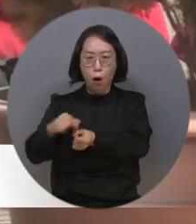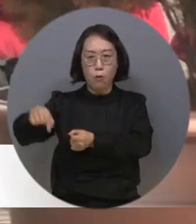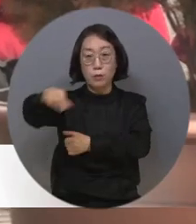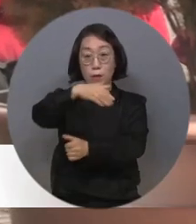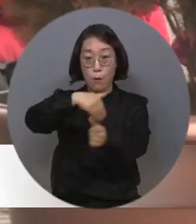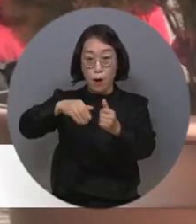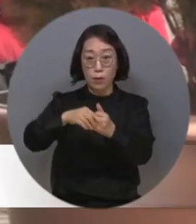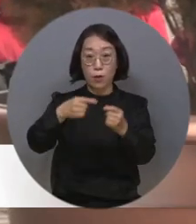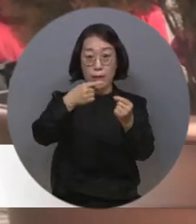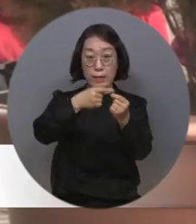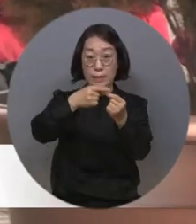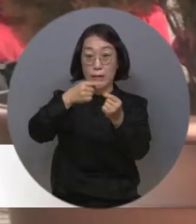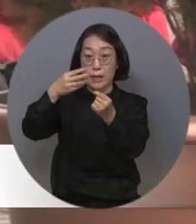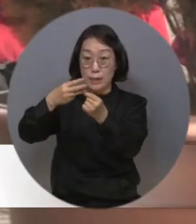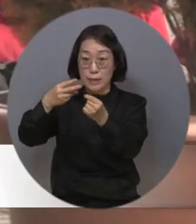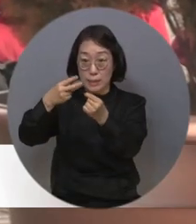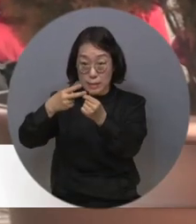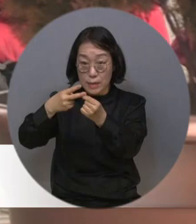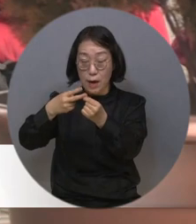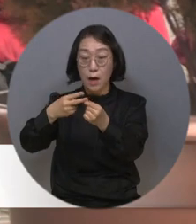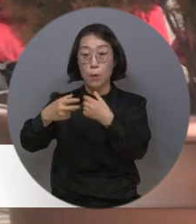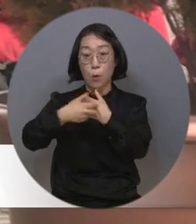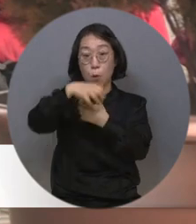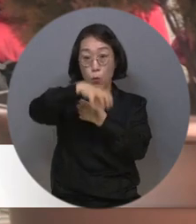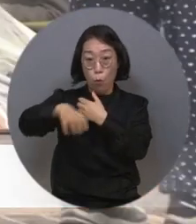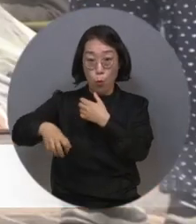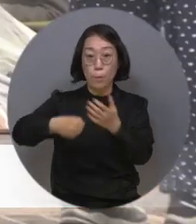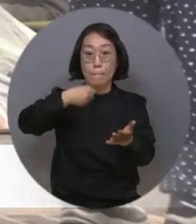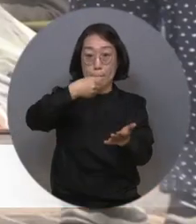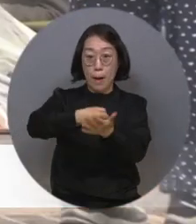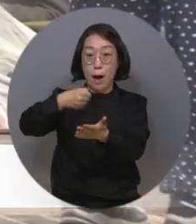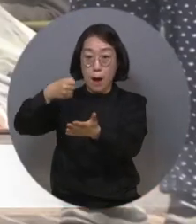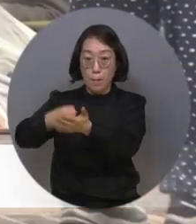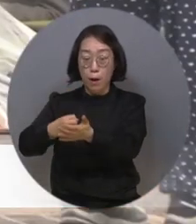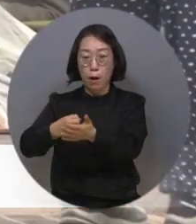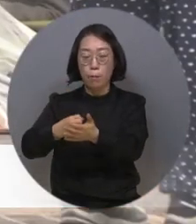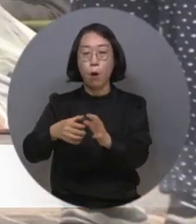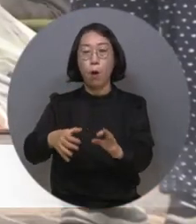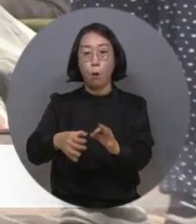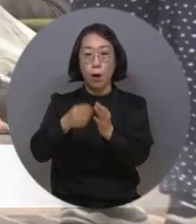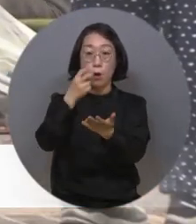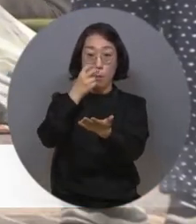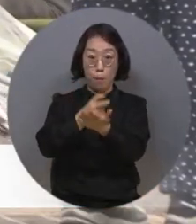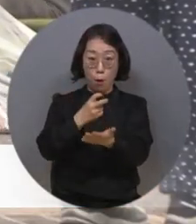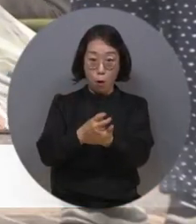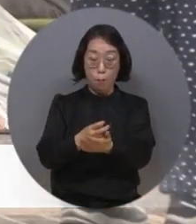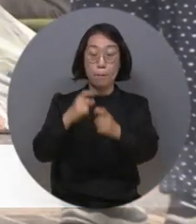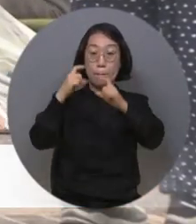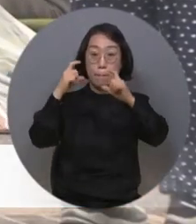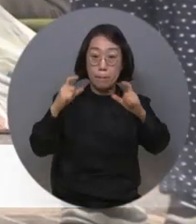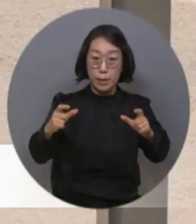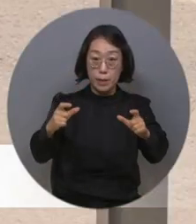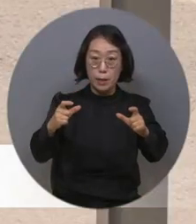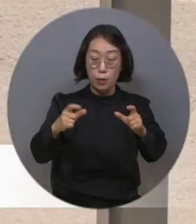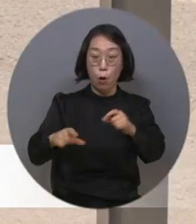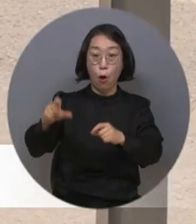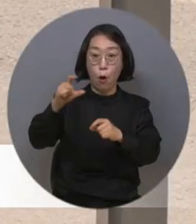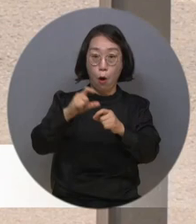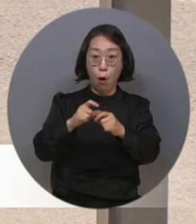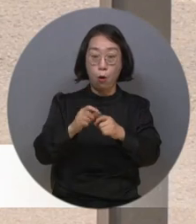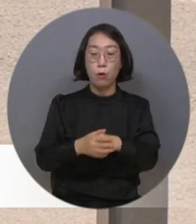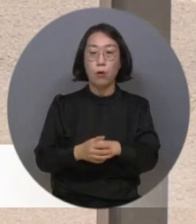2차 의료급여기관을 노숙인 진료시설로 지정하는 노숙인 진료시설 지정 등에 관한 고시의 유효기간을